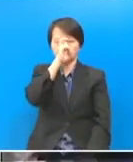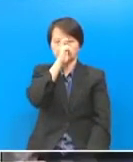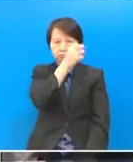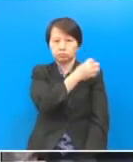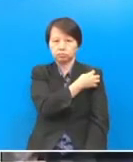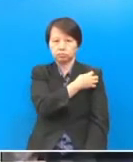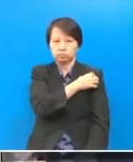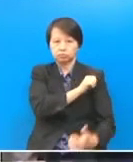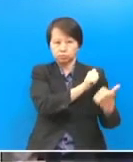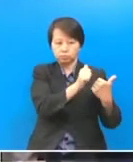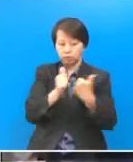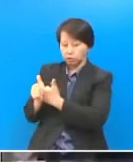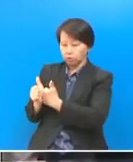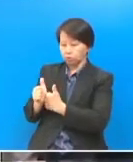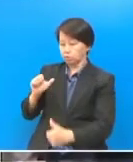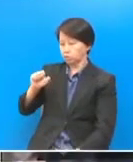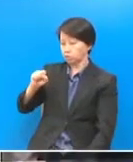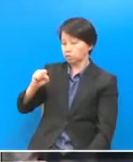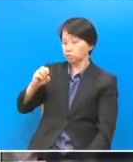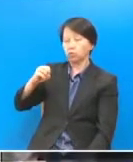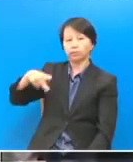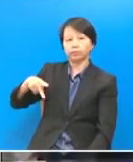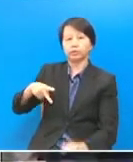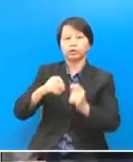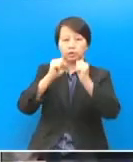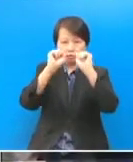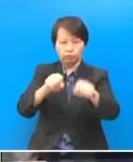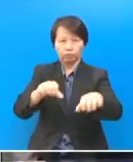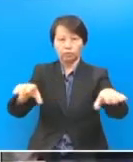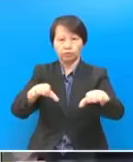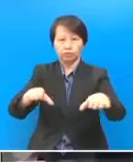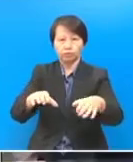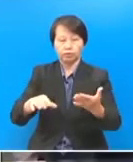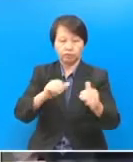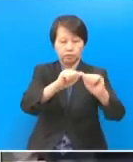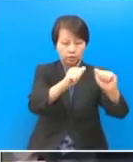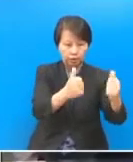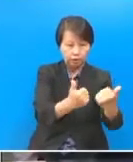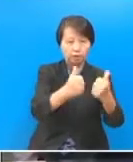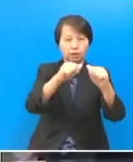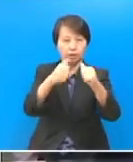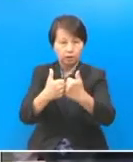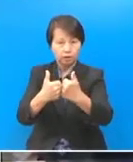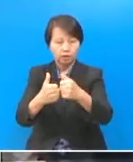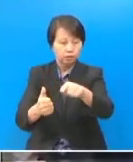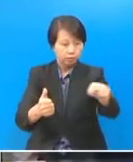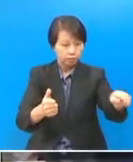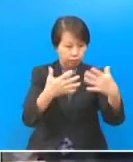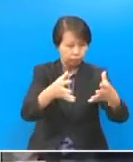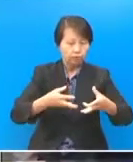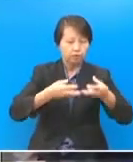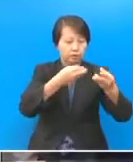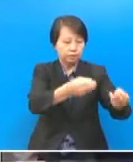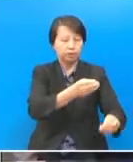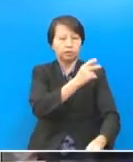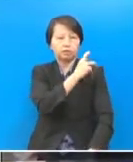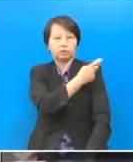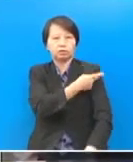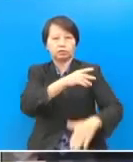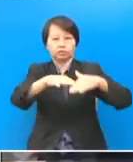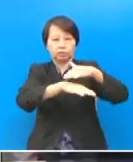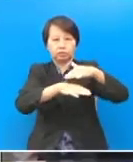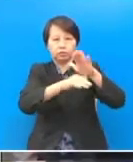atas bebatuan sop-sop dapat dilaksanakan oleh agensi-agensi yang telah diberi kuasa di bawah